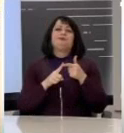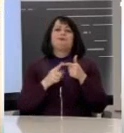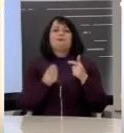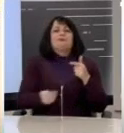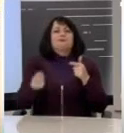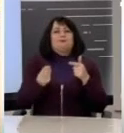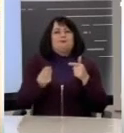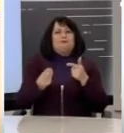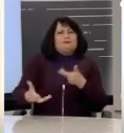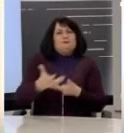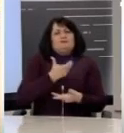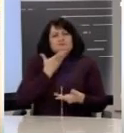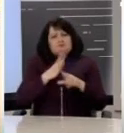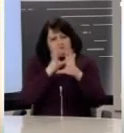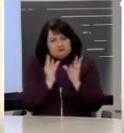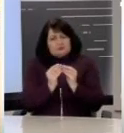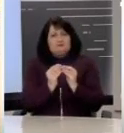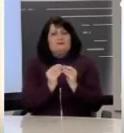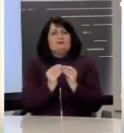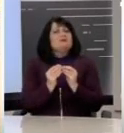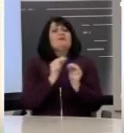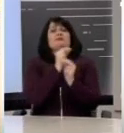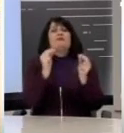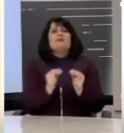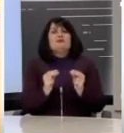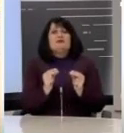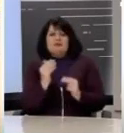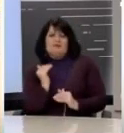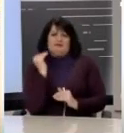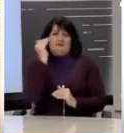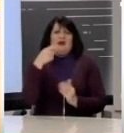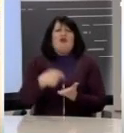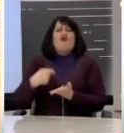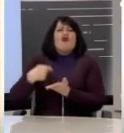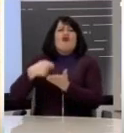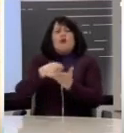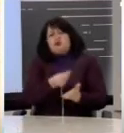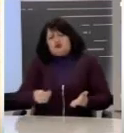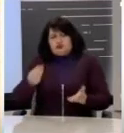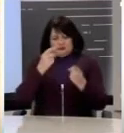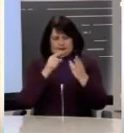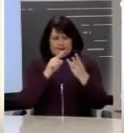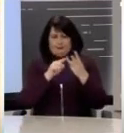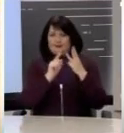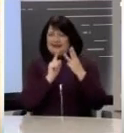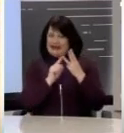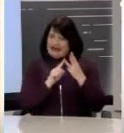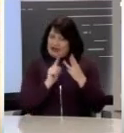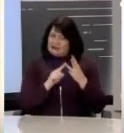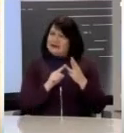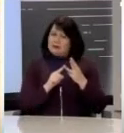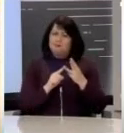των δημοσιονομικών στόχων είναι αποτέλεσμα υπερφορολόγησης. Και σκέλος νούμερο